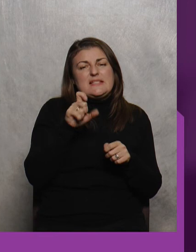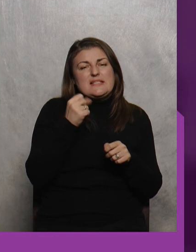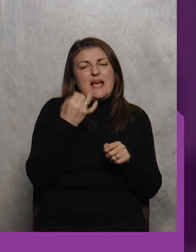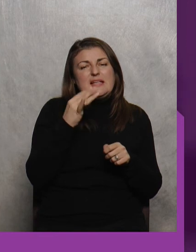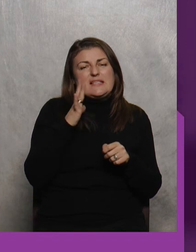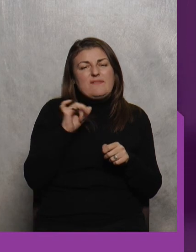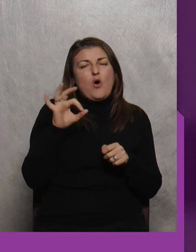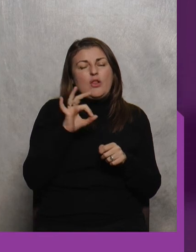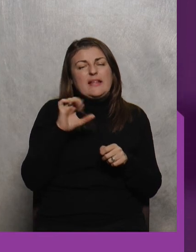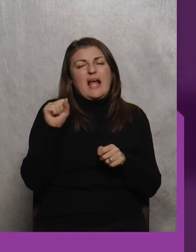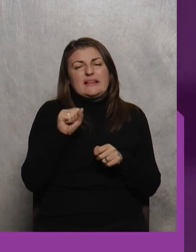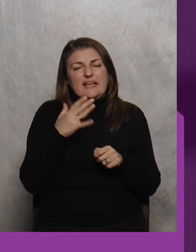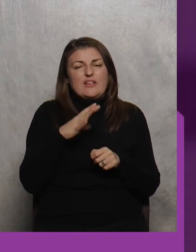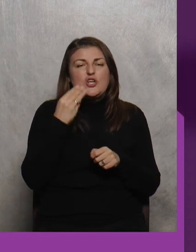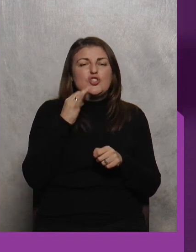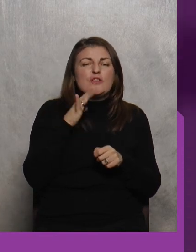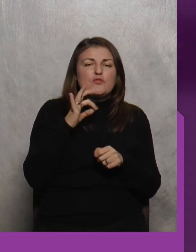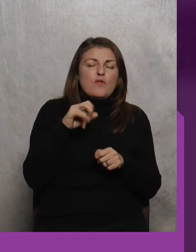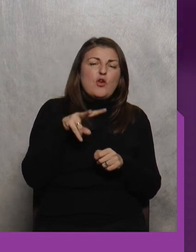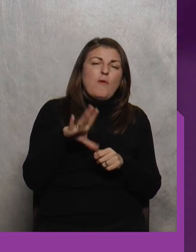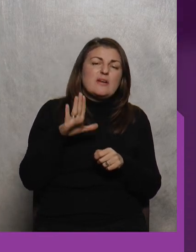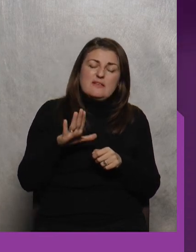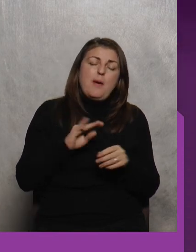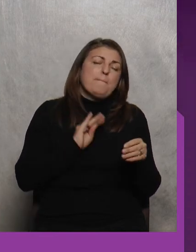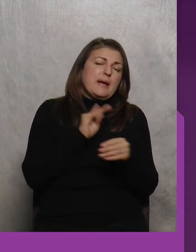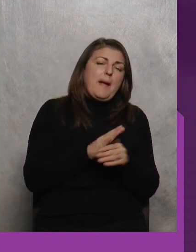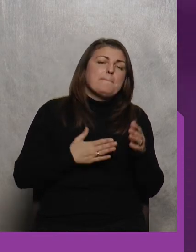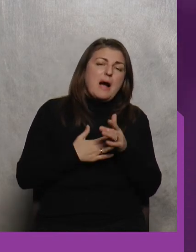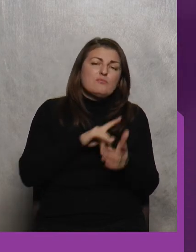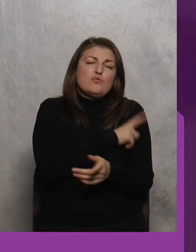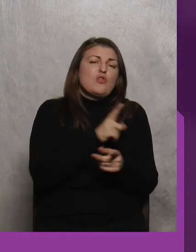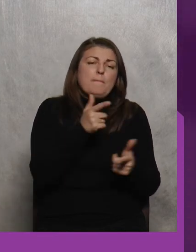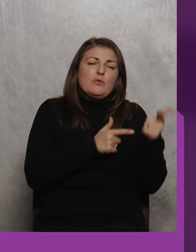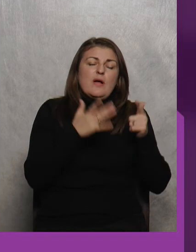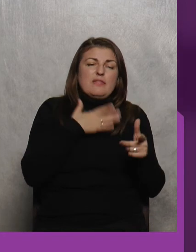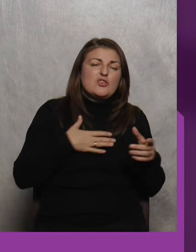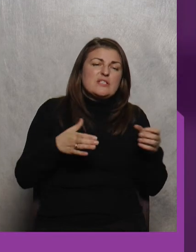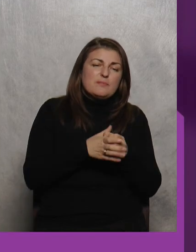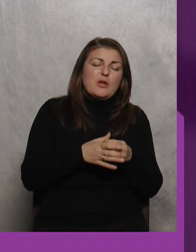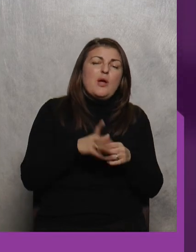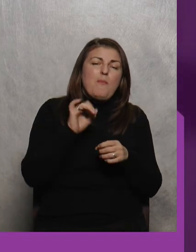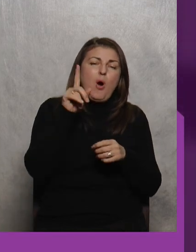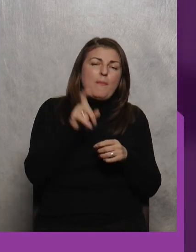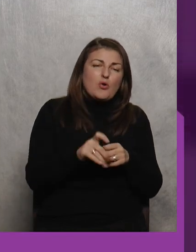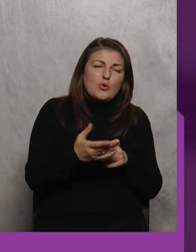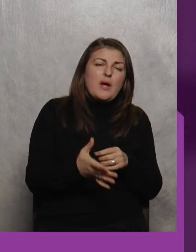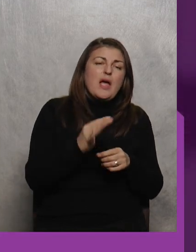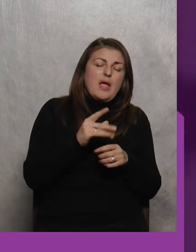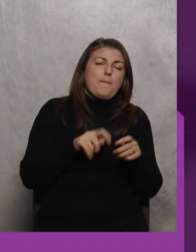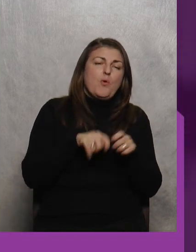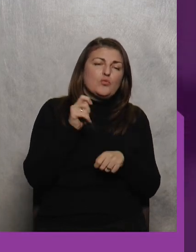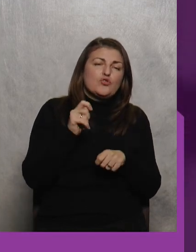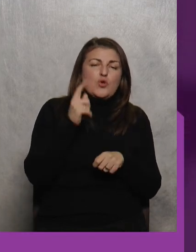Олена Андріївна, да, Жильцова Любов Васильівна приклали максимум зусиль, щоб підготувати наші збірні по опорно-руховому апарату і